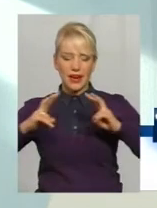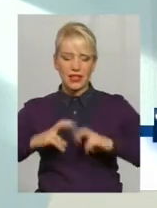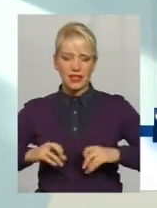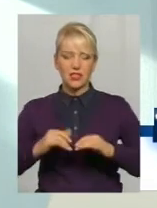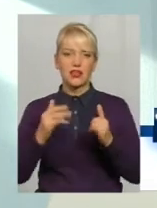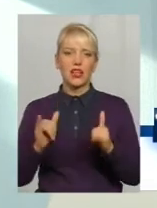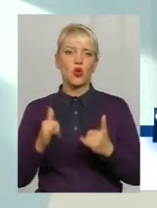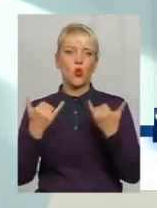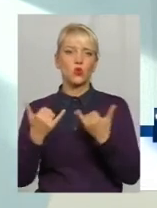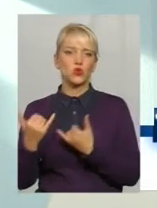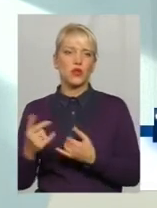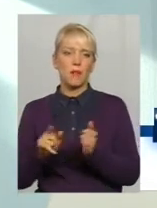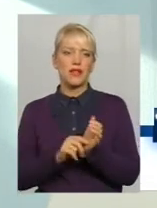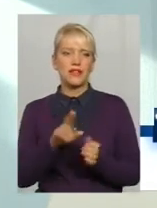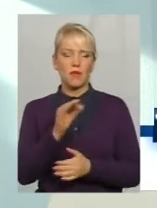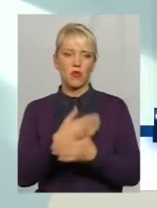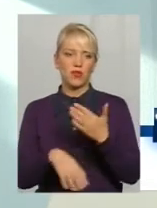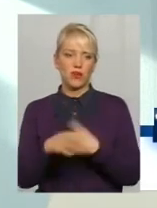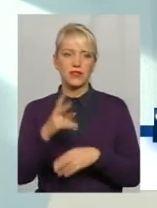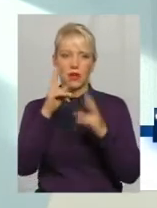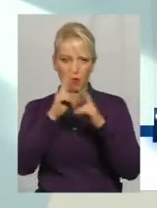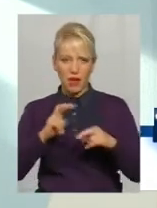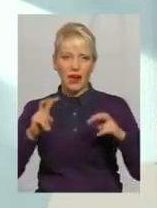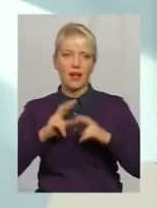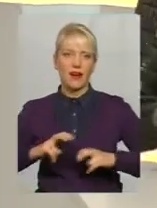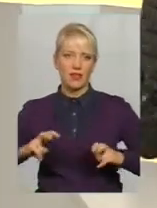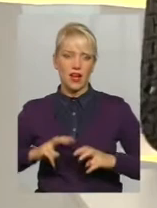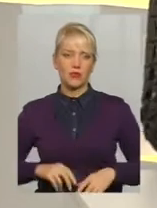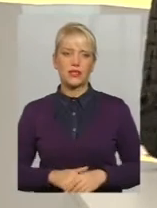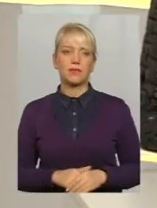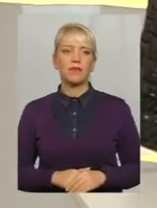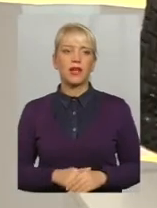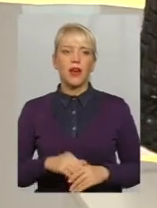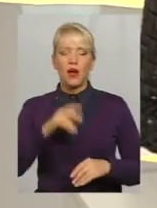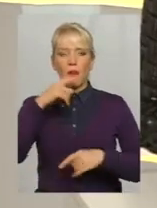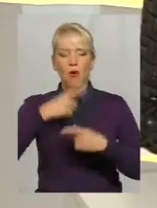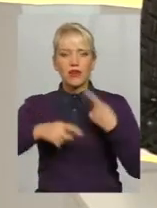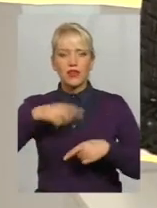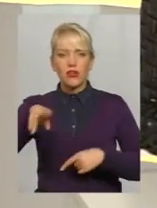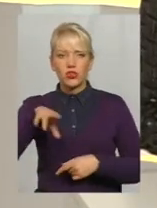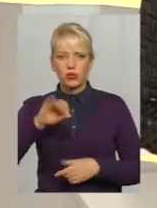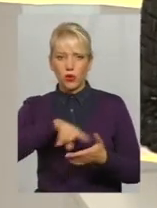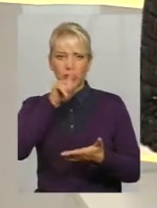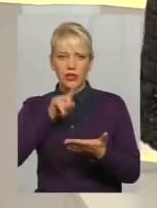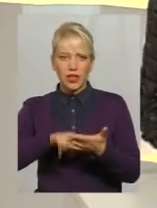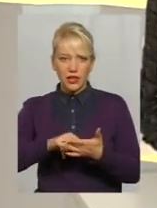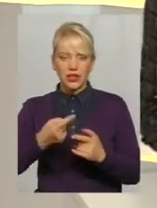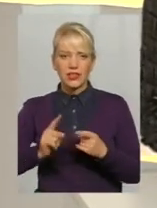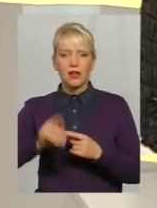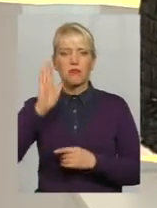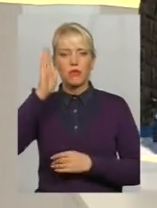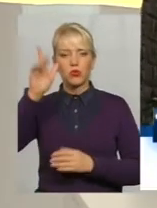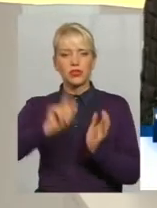усучаснюється і пенсії по інвалідності. Переглядаються. Олю Сергіївно, повертаючись до питання тих